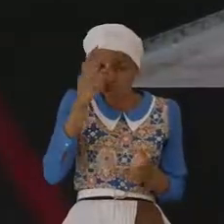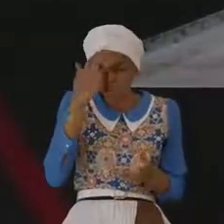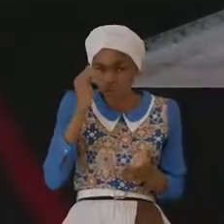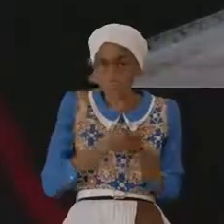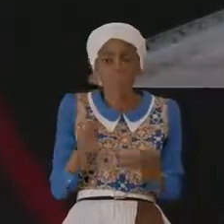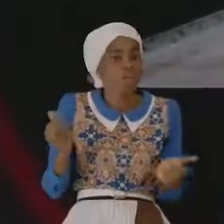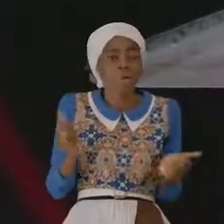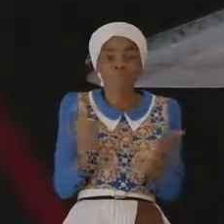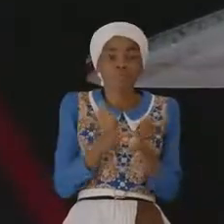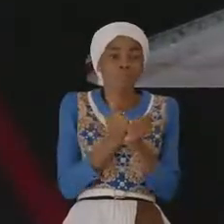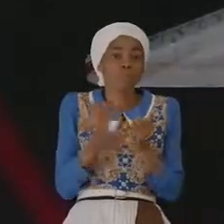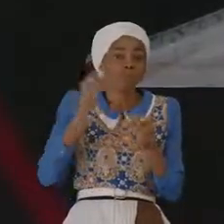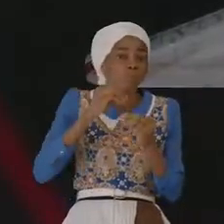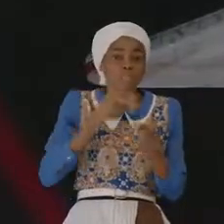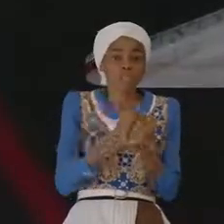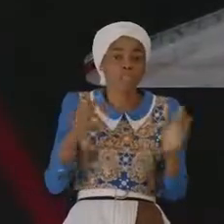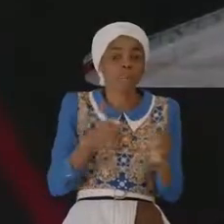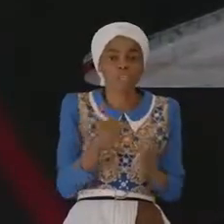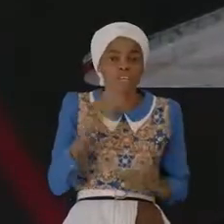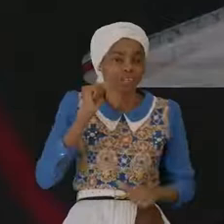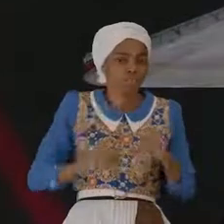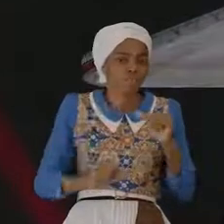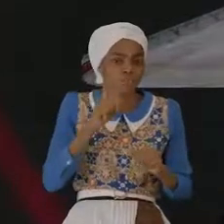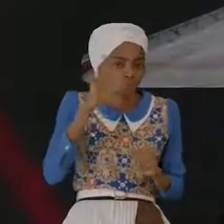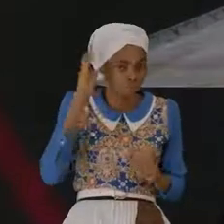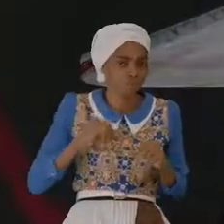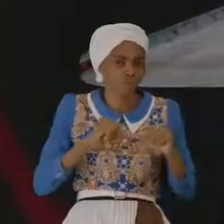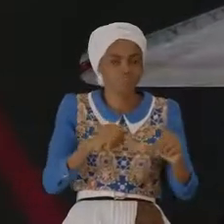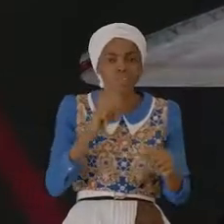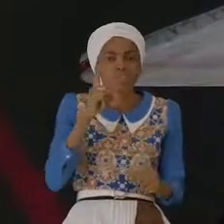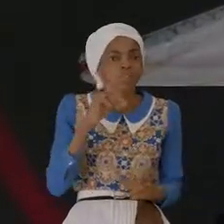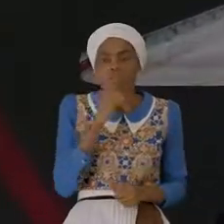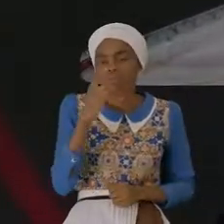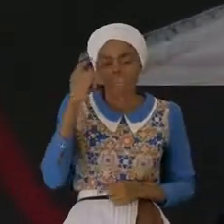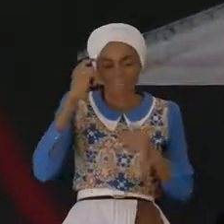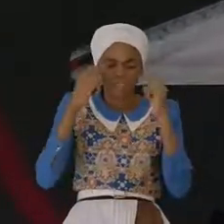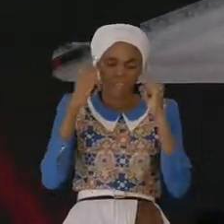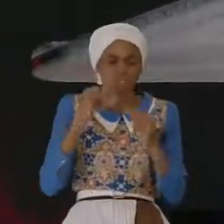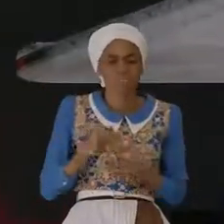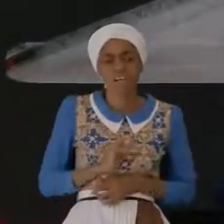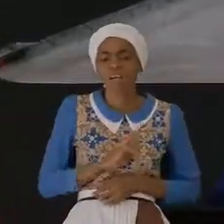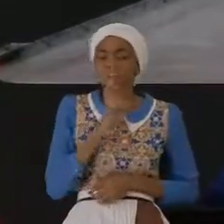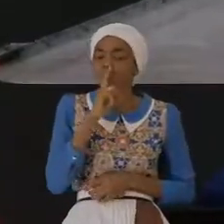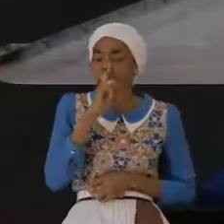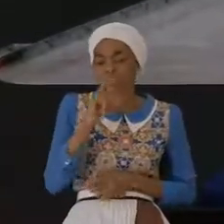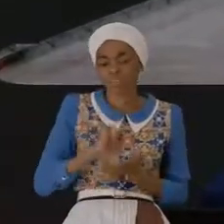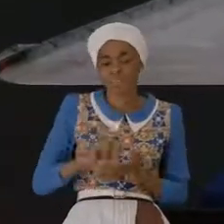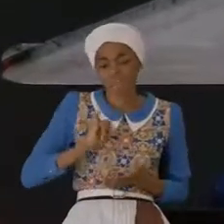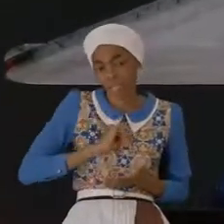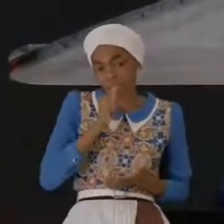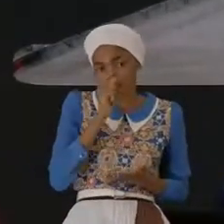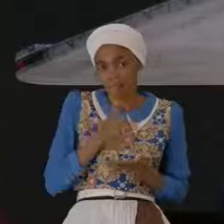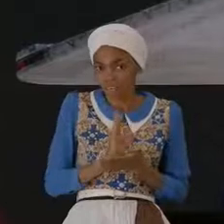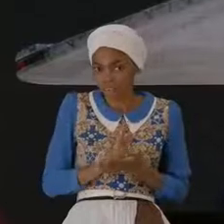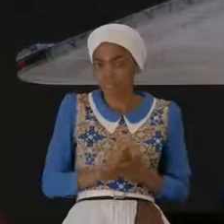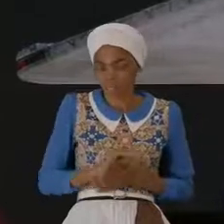nul doute, alors vous allez continuer. Vous n'allez pas dire que, est-ce que nous sommes sûrs que nous avons raison?